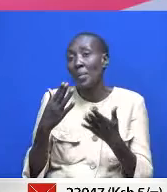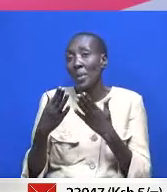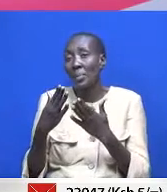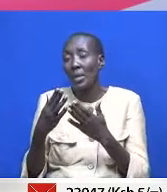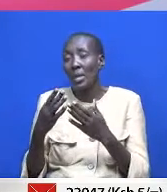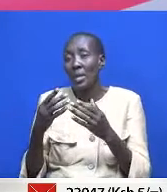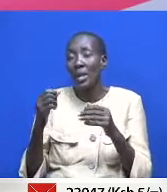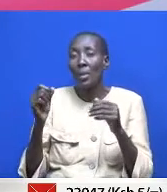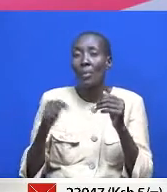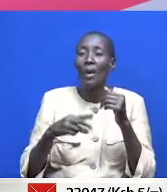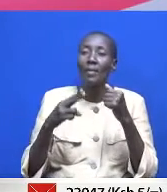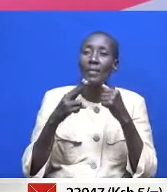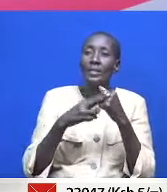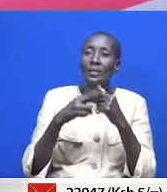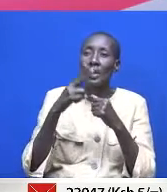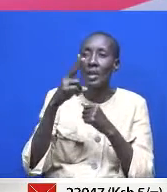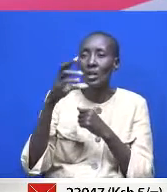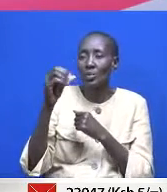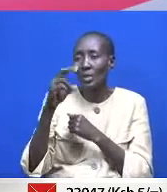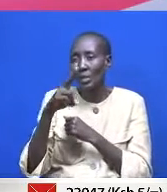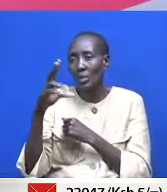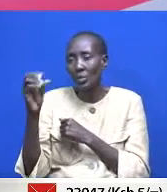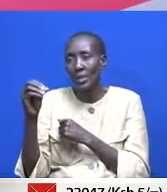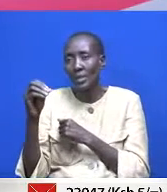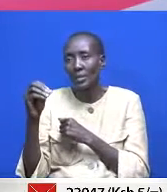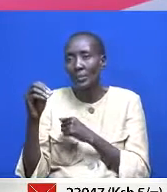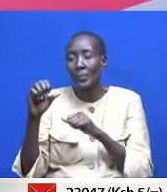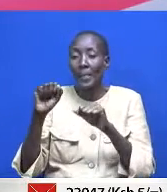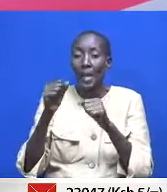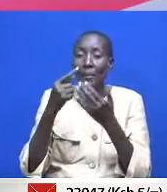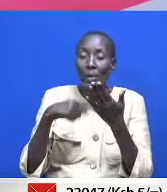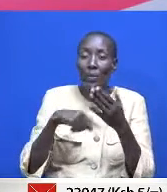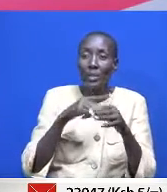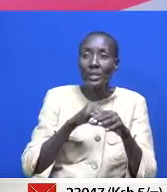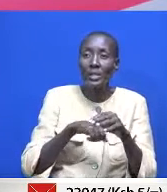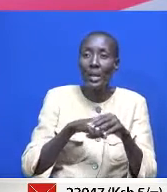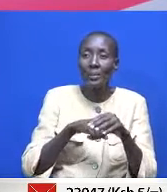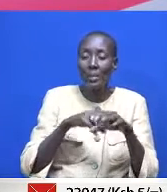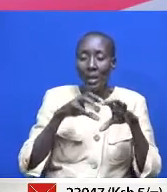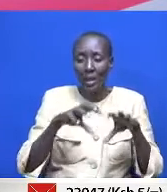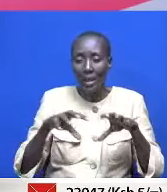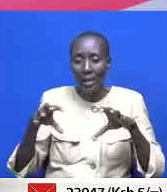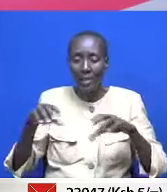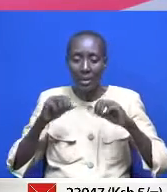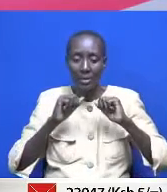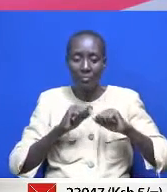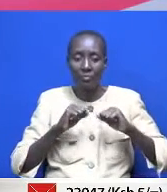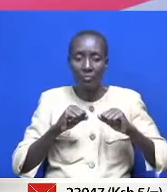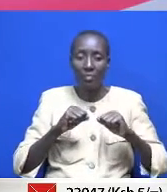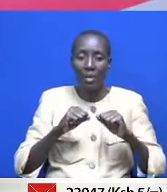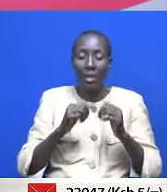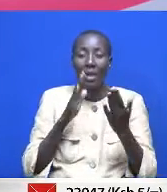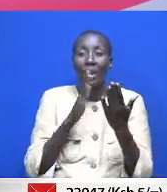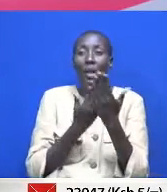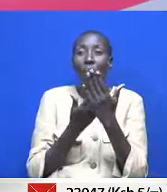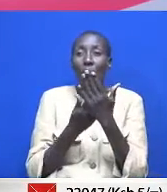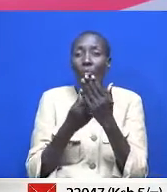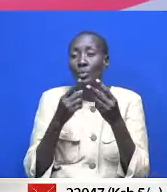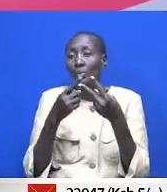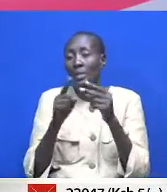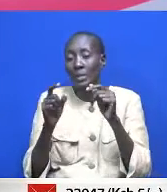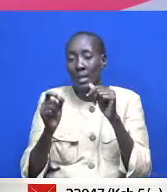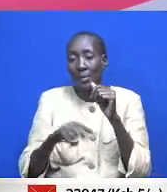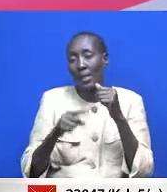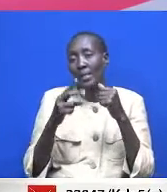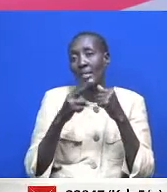7 mwaka 2020 ambapo hiyo soko mkataba inapendekeza kwamba itaanzia mwezi hiyo.